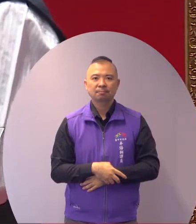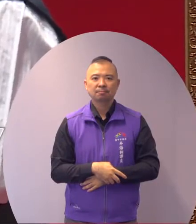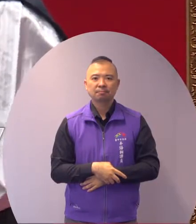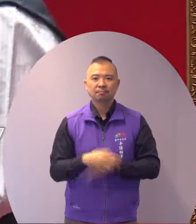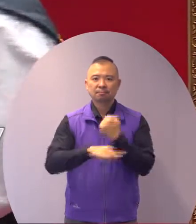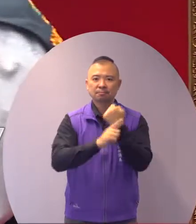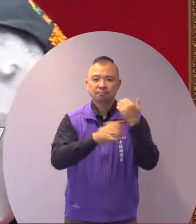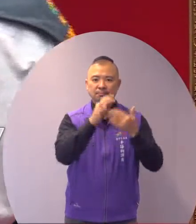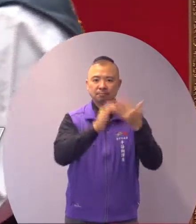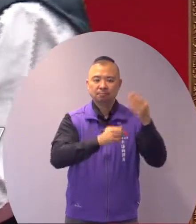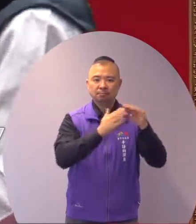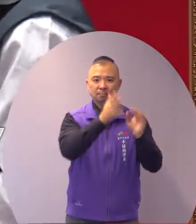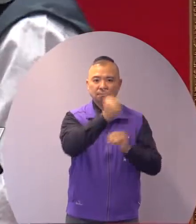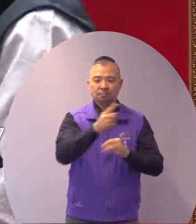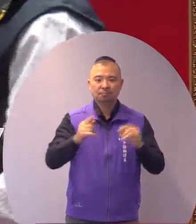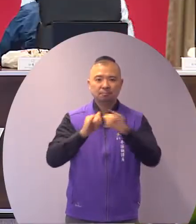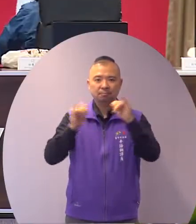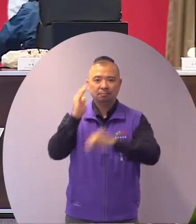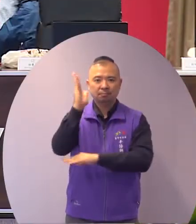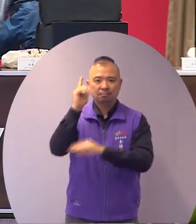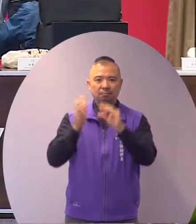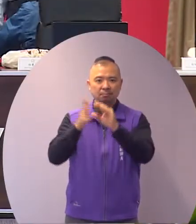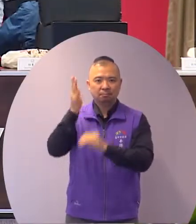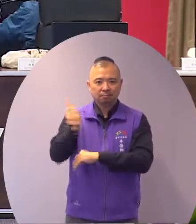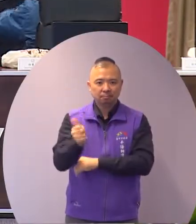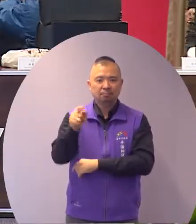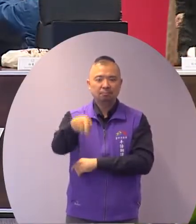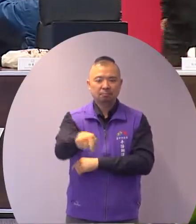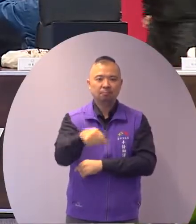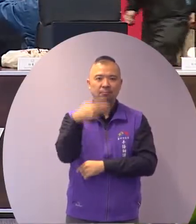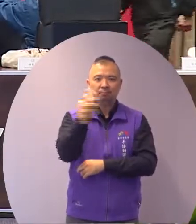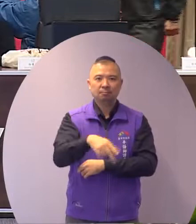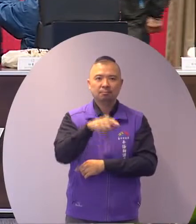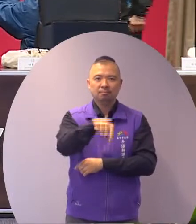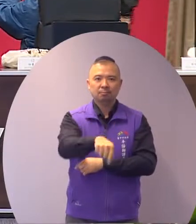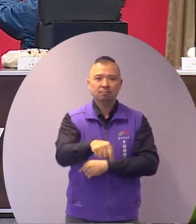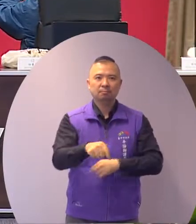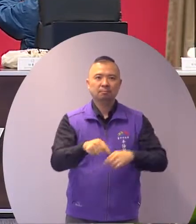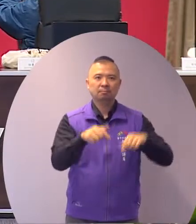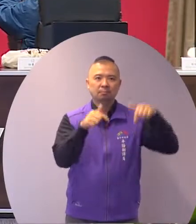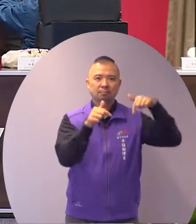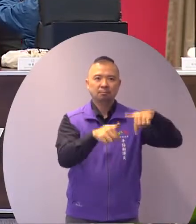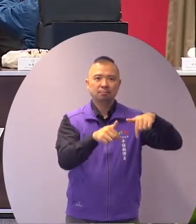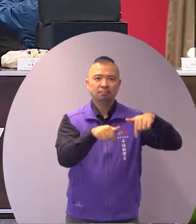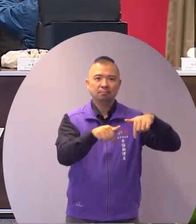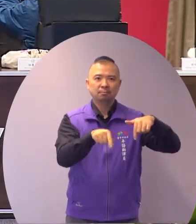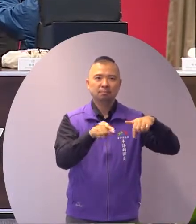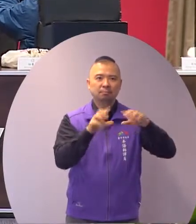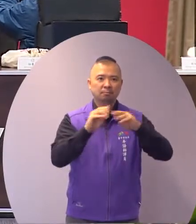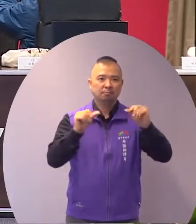请法制局局长、民政局局长及区公所区长一同上台与市长合影。